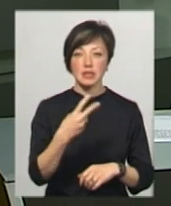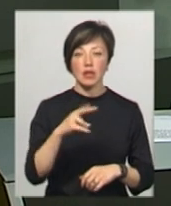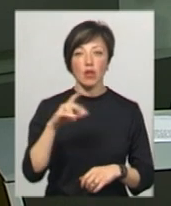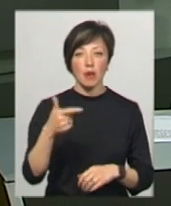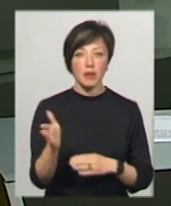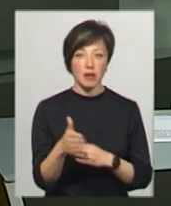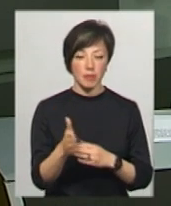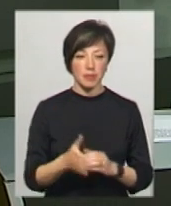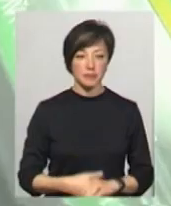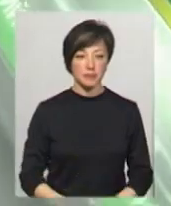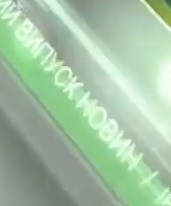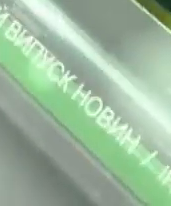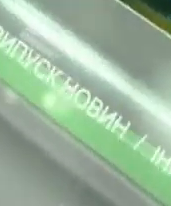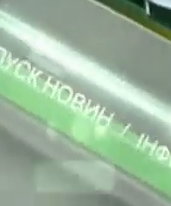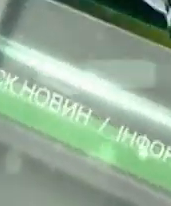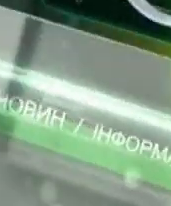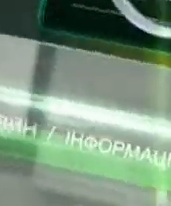кілограм риби.